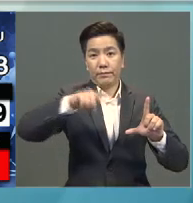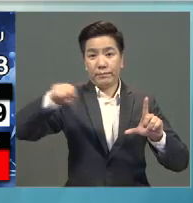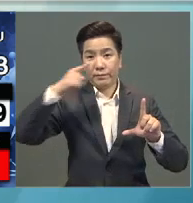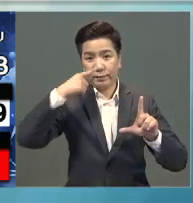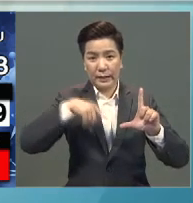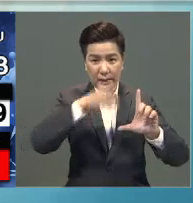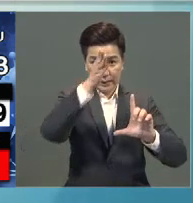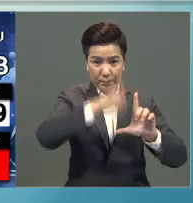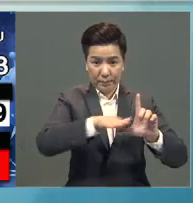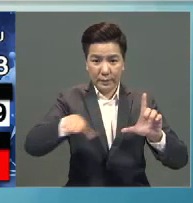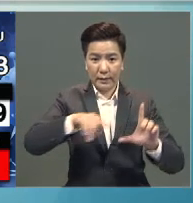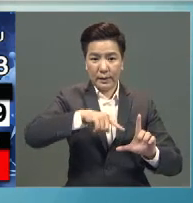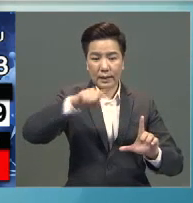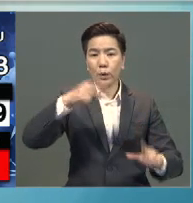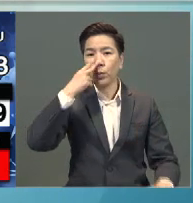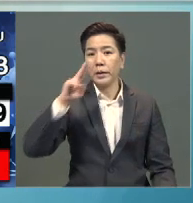Highที่ว่าเนี่ยเส้นสีน้ำเงินเนี่ยนะครับถ้าแย่งขึ้นไป